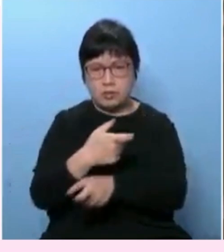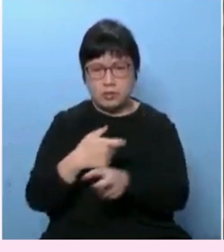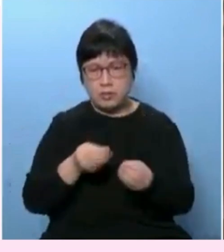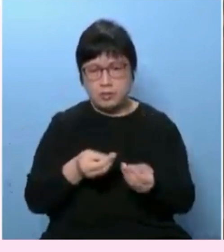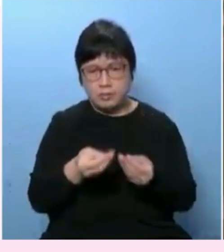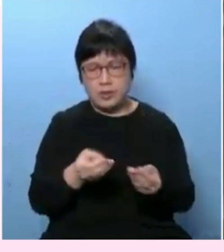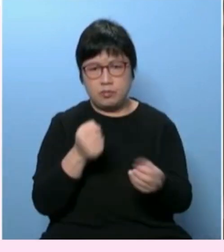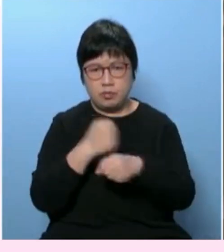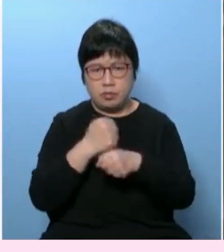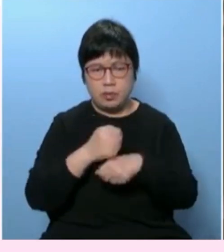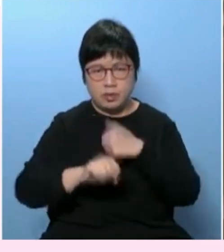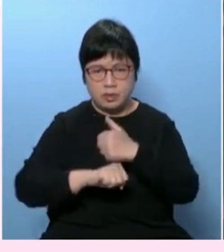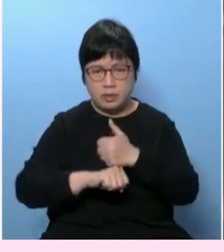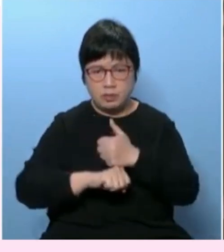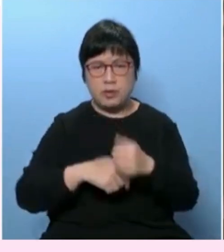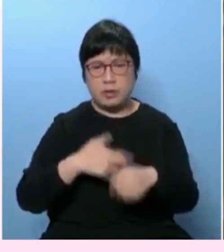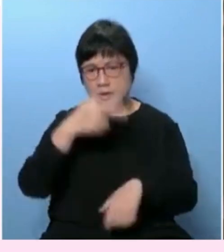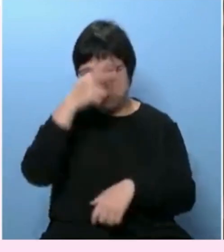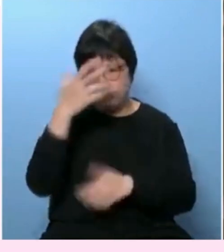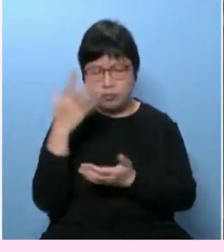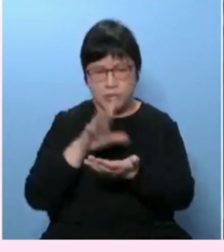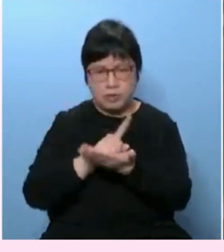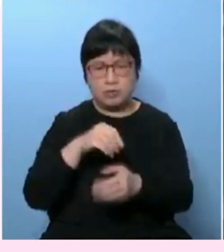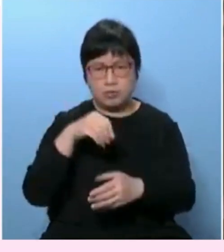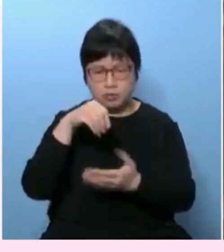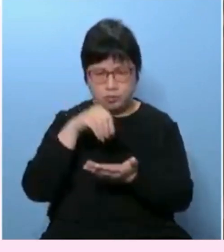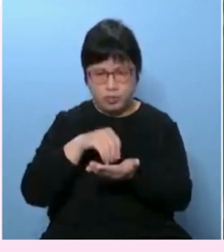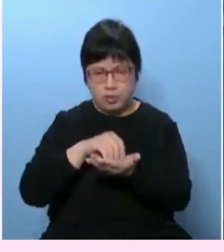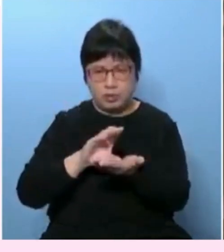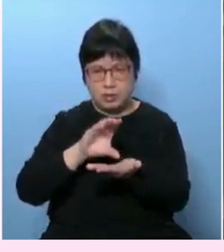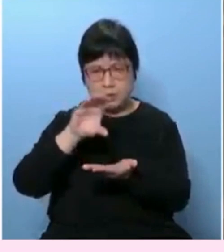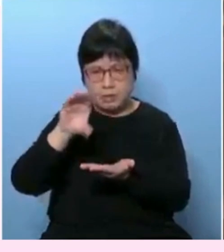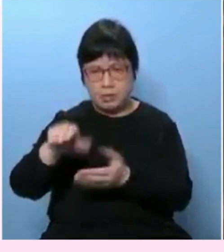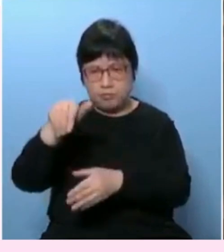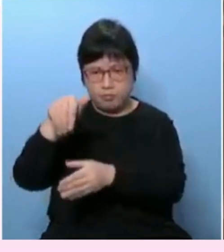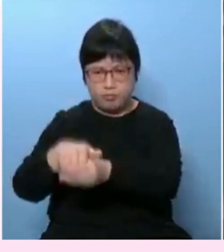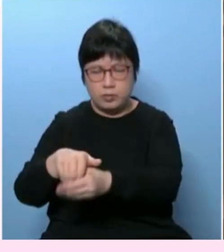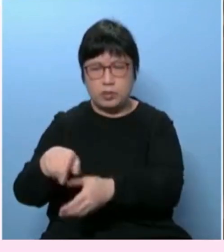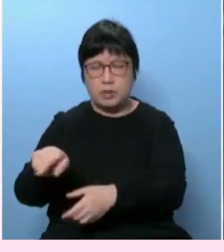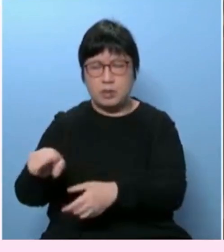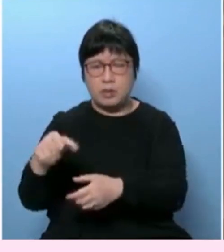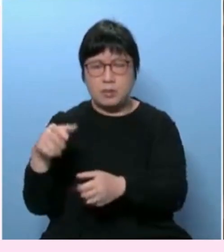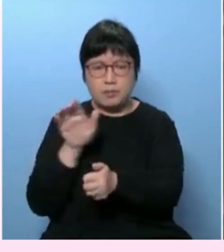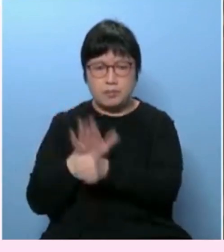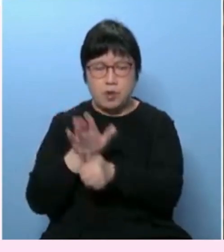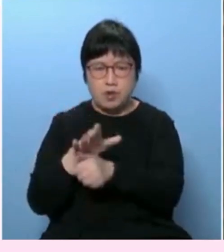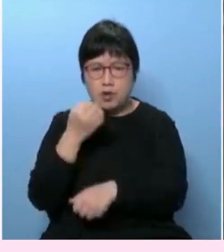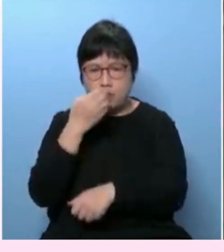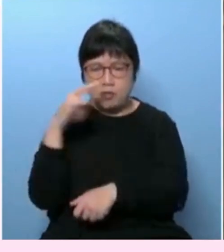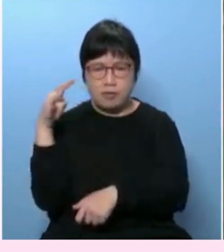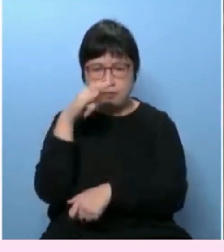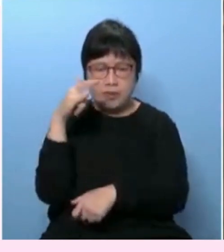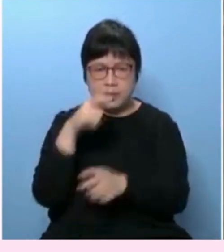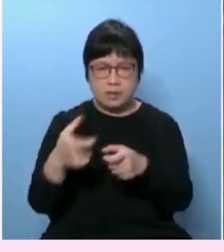會。政府是在去年6月決定投資國泰，協助 香港的航空業渡過寒冬，